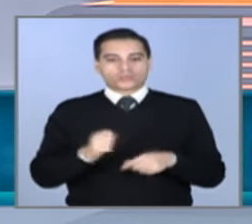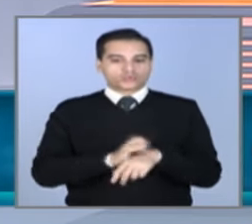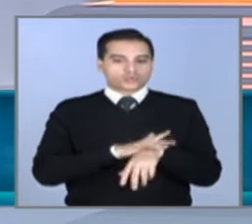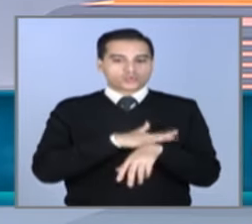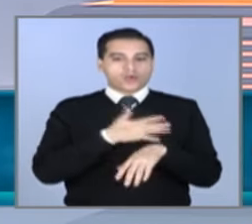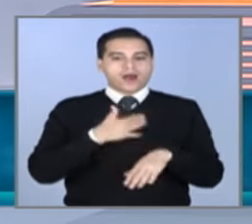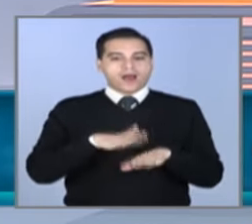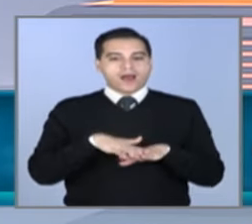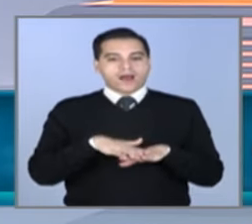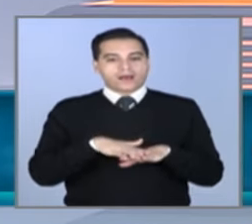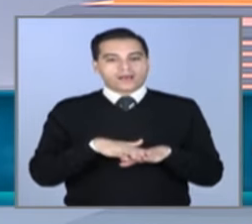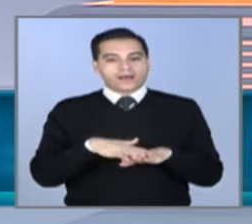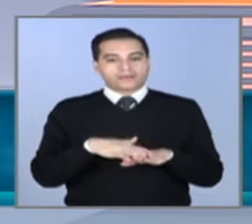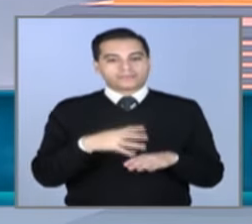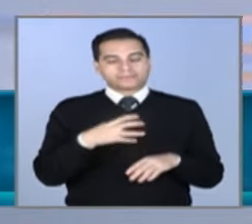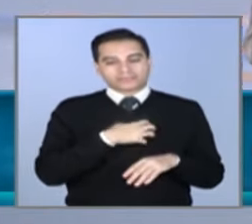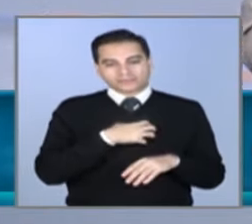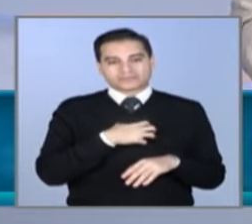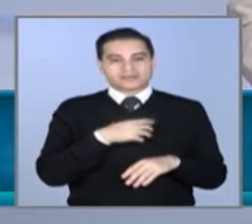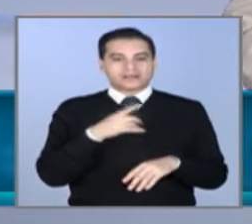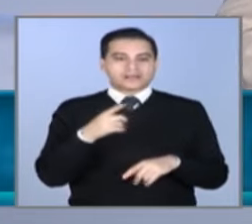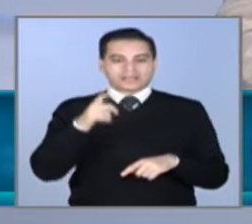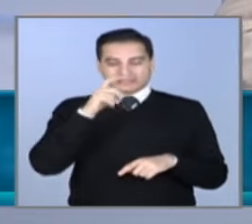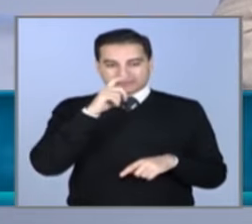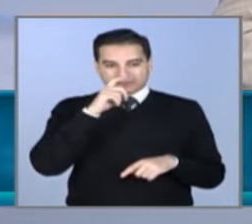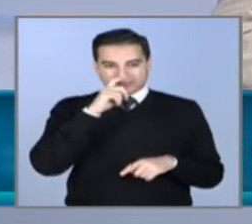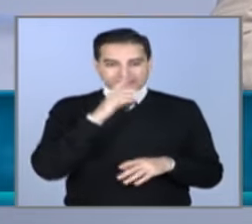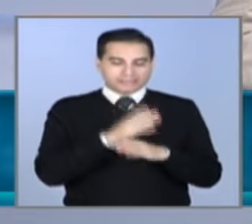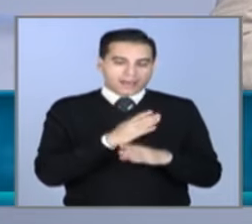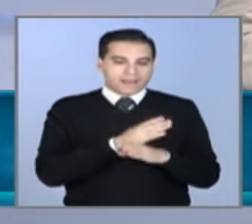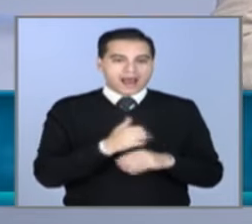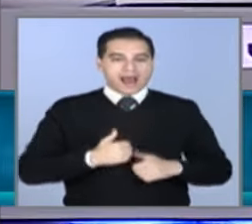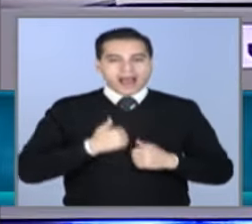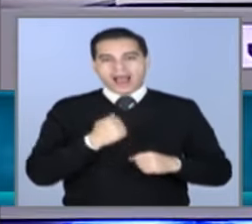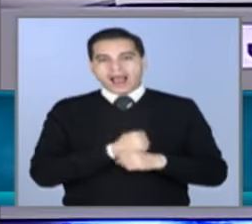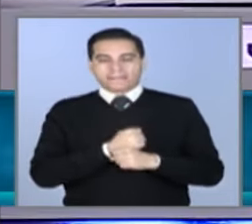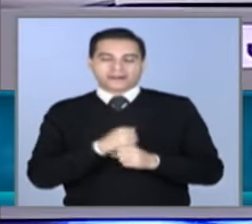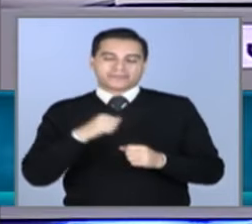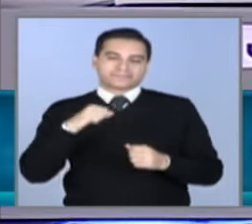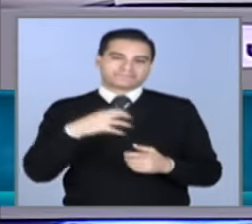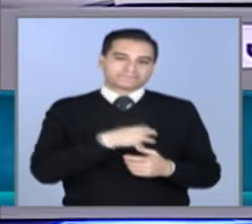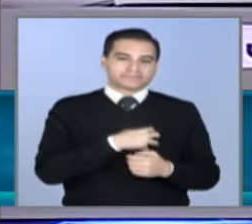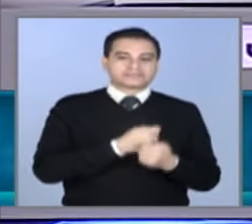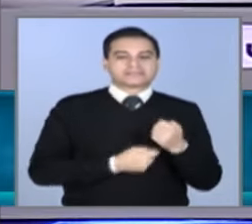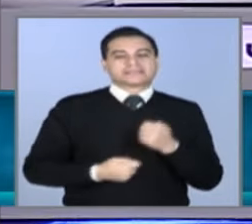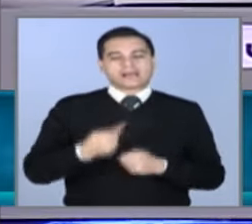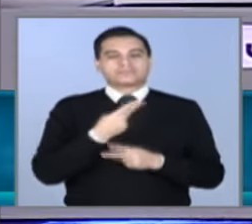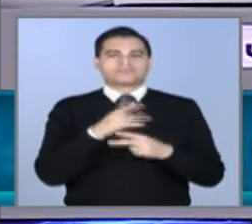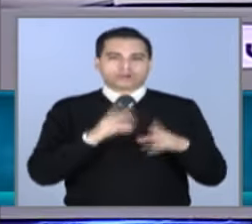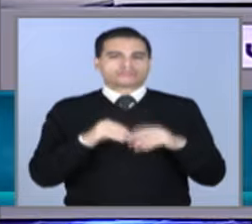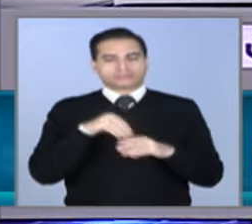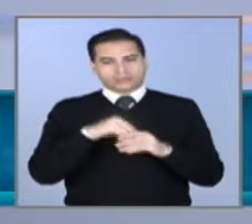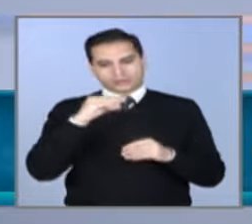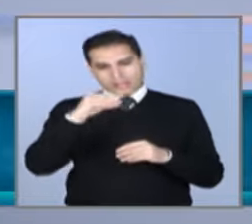والشعور بالتقصير لما الواحد ما بينجز العمل المفروض عليه. منا